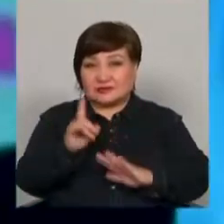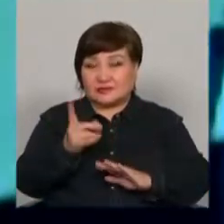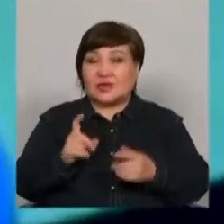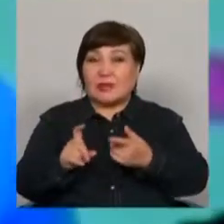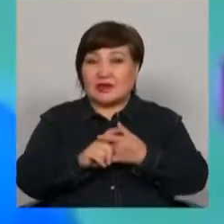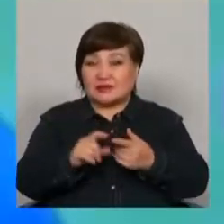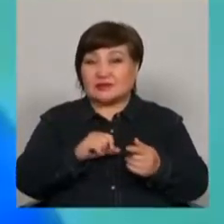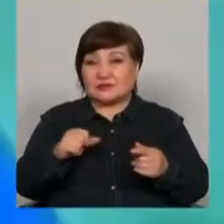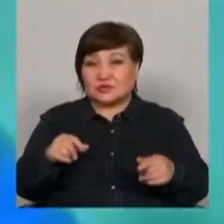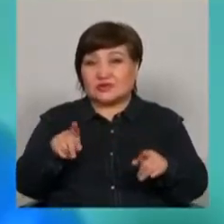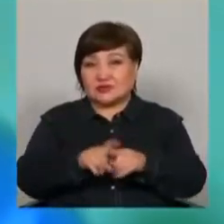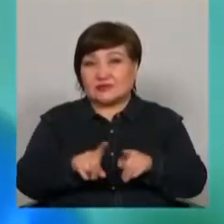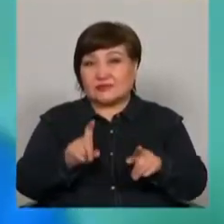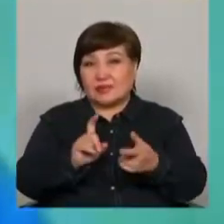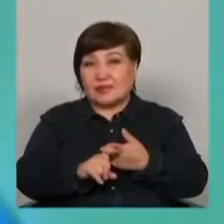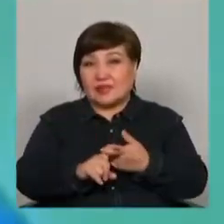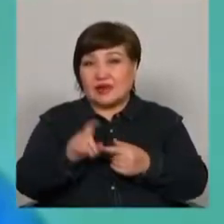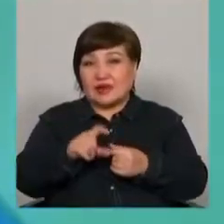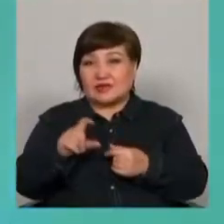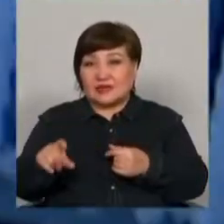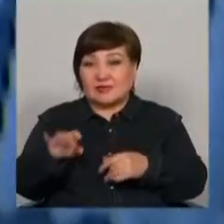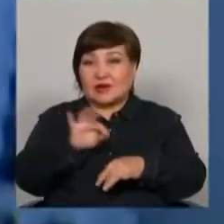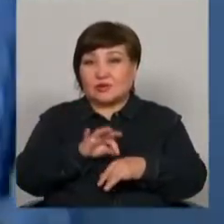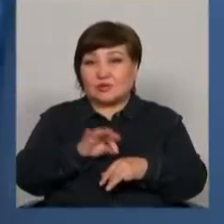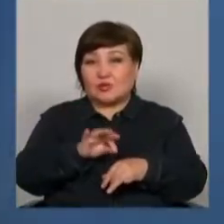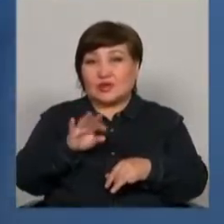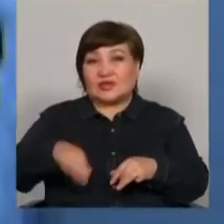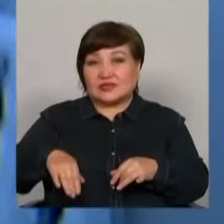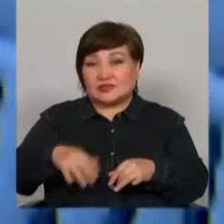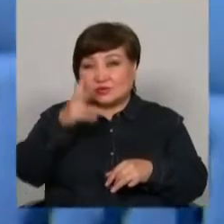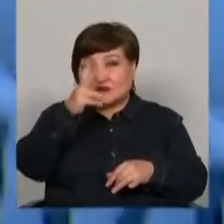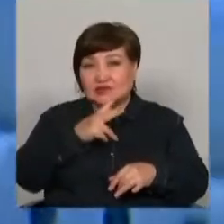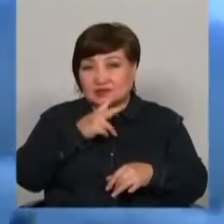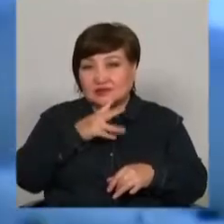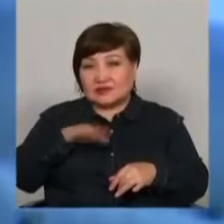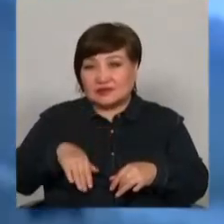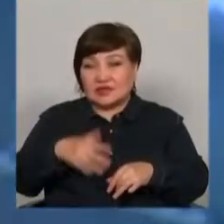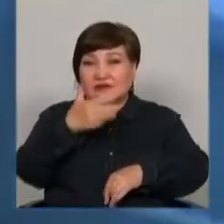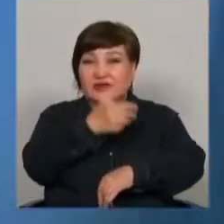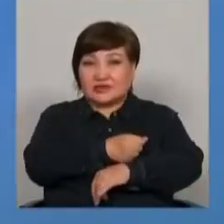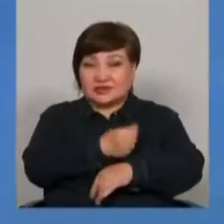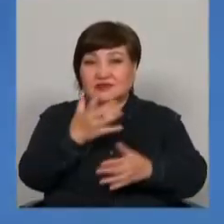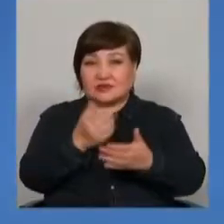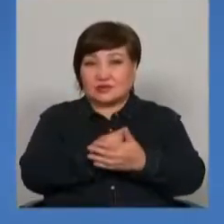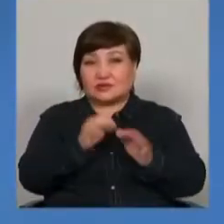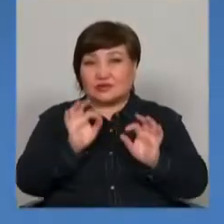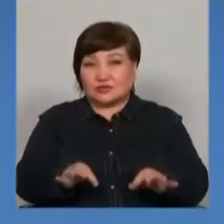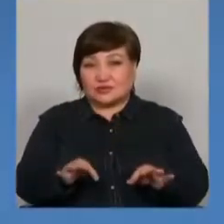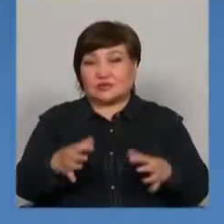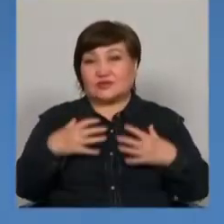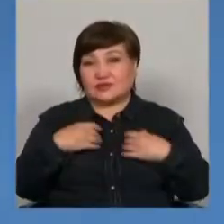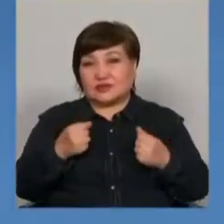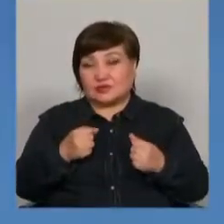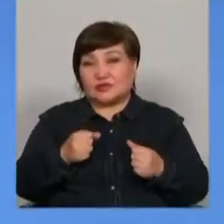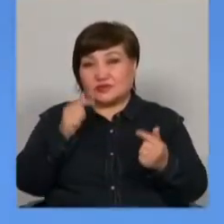енді айтатын едік қой, адамдар ауырып болғаннан кейін де үш айдан кейін вакцина салдырған дұрыс, егер де денсаулығы мүмкіндігі кеп тұрса. Себебі